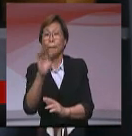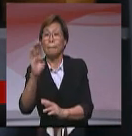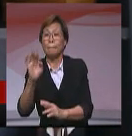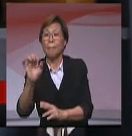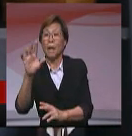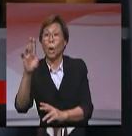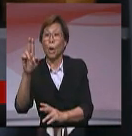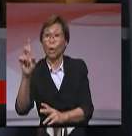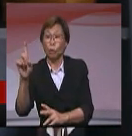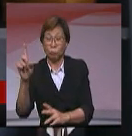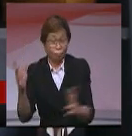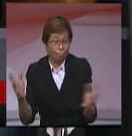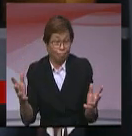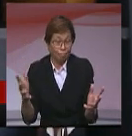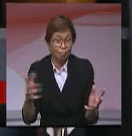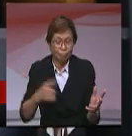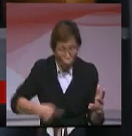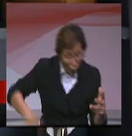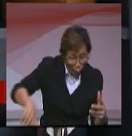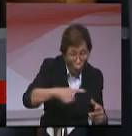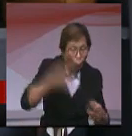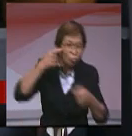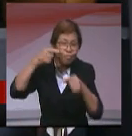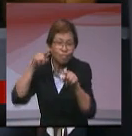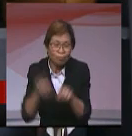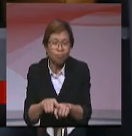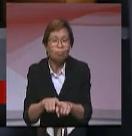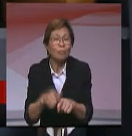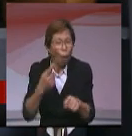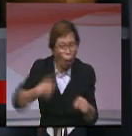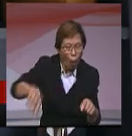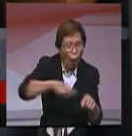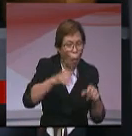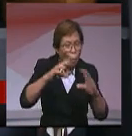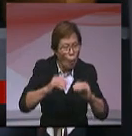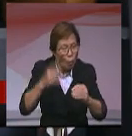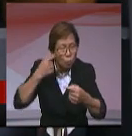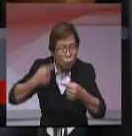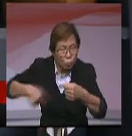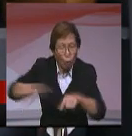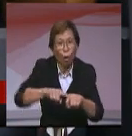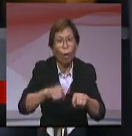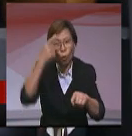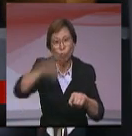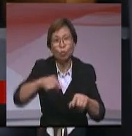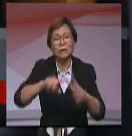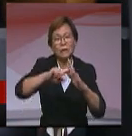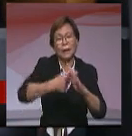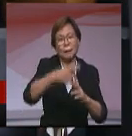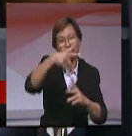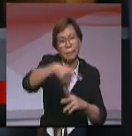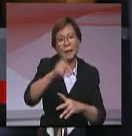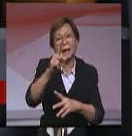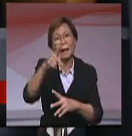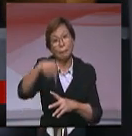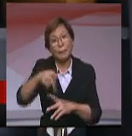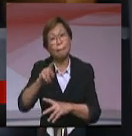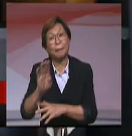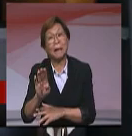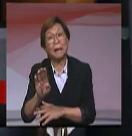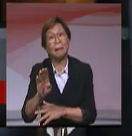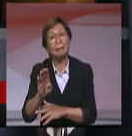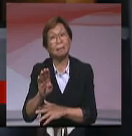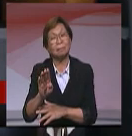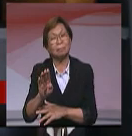Oleh itu, mesyuarat bersetuju untuk melaksanakan PKPB ataupun Perintah